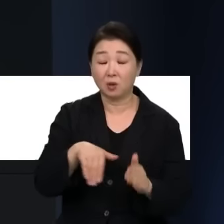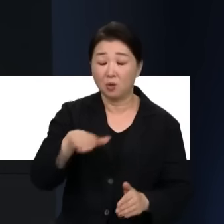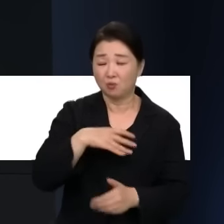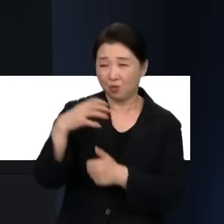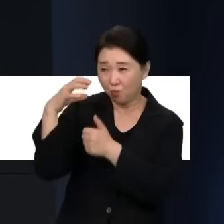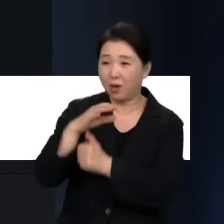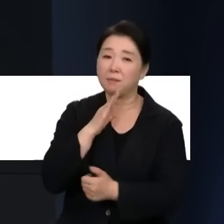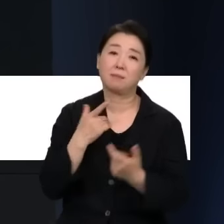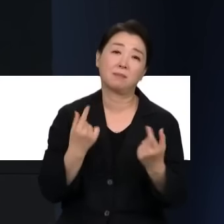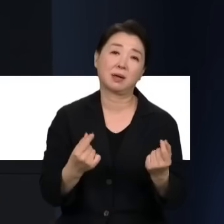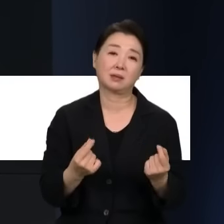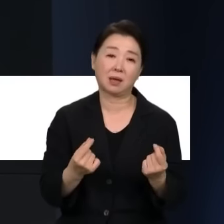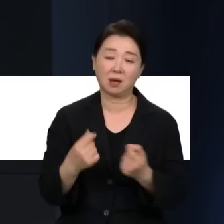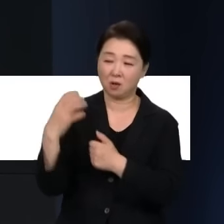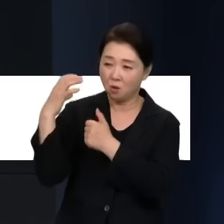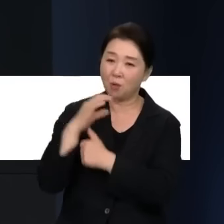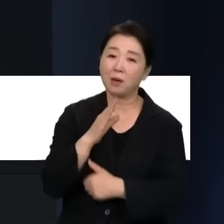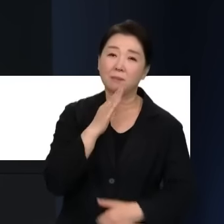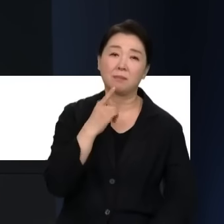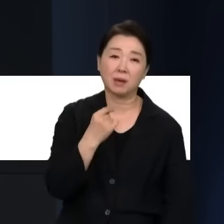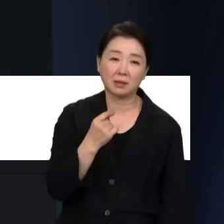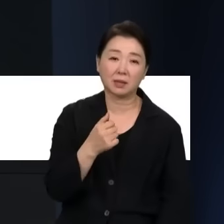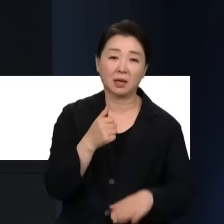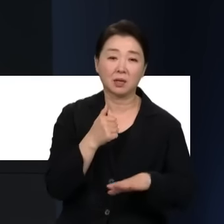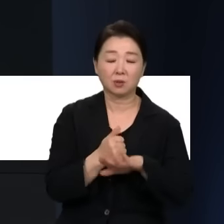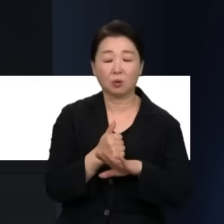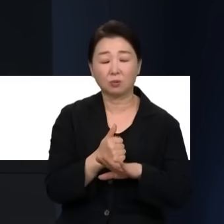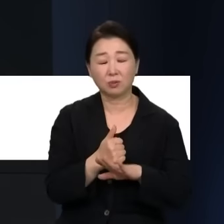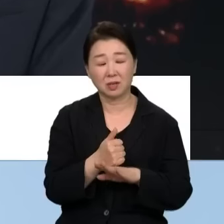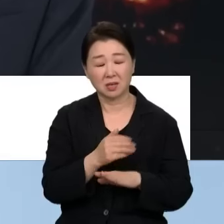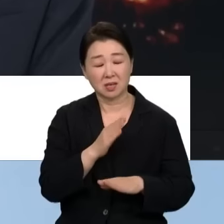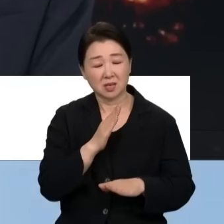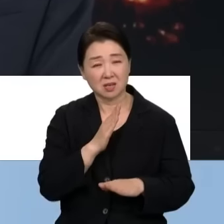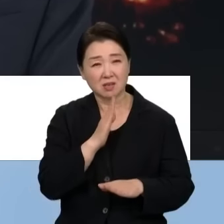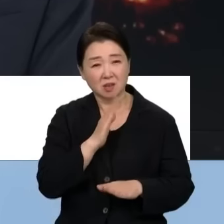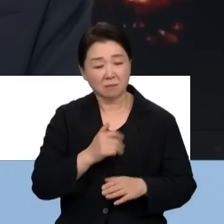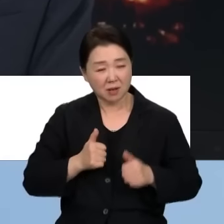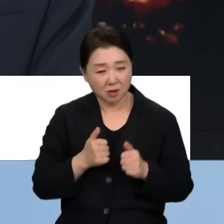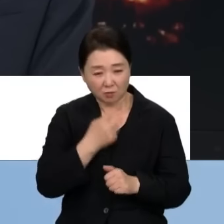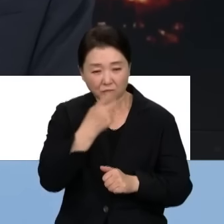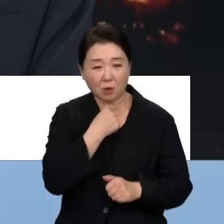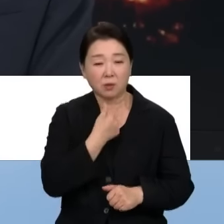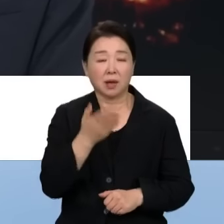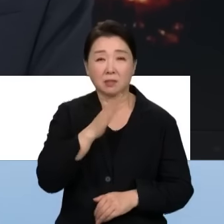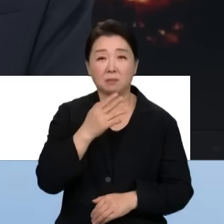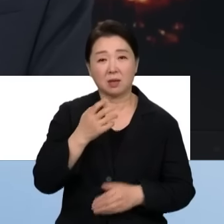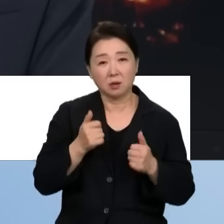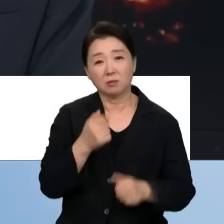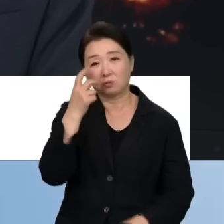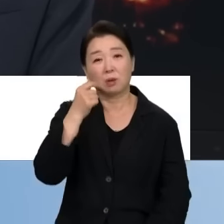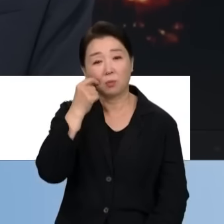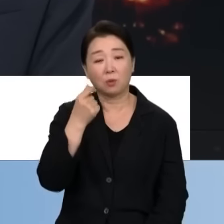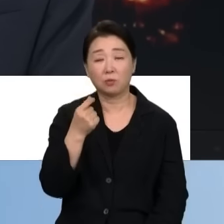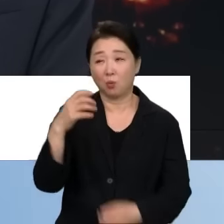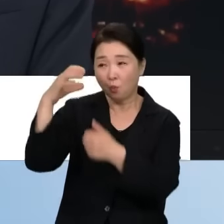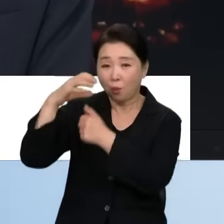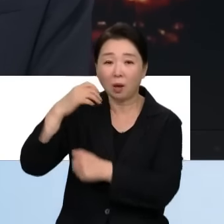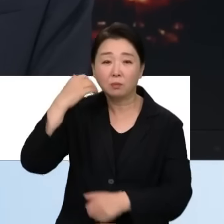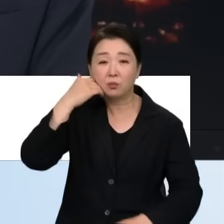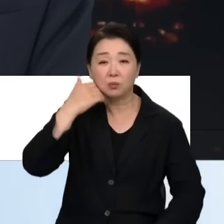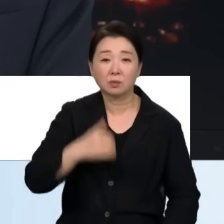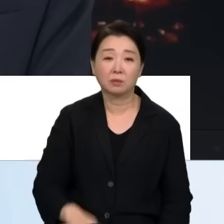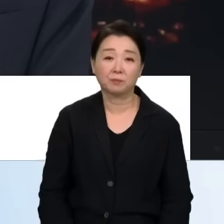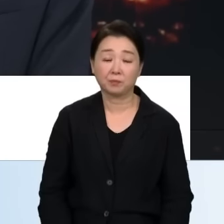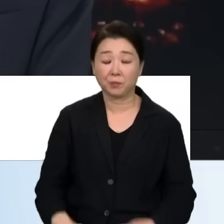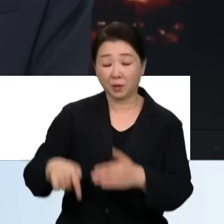외합 받았지 않냐 외압 있었다 그래서 이제 하고 싶어도 열심히 할 수 없는 그런 부분이 있다 그리고 어느 쪽으로부터 외압을 얘기하시는 거